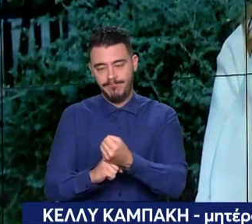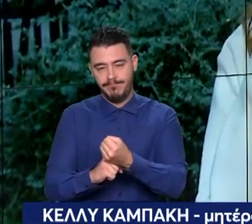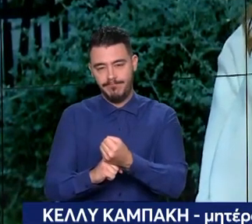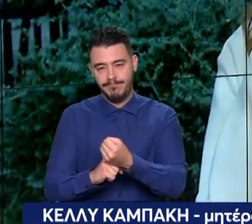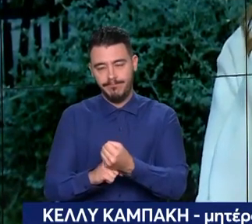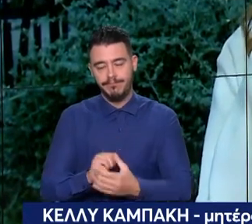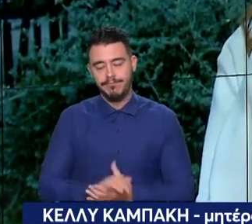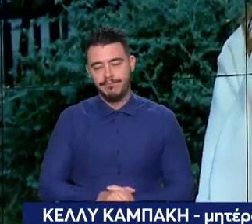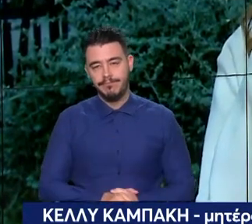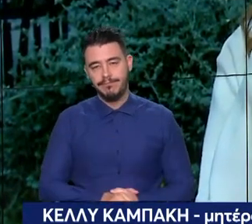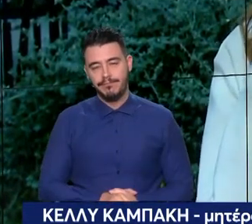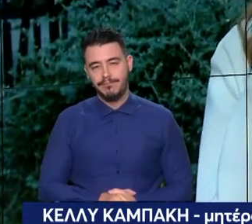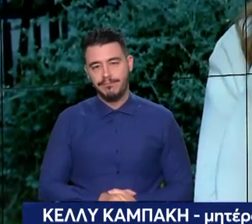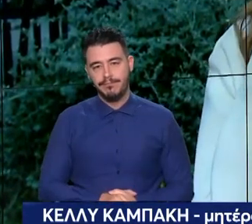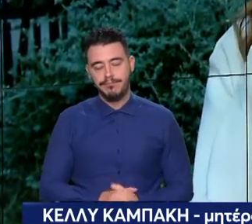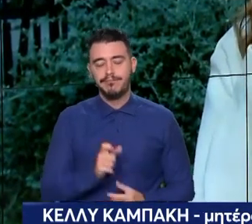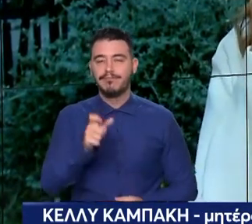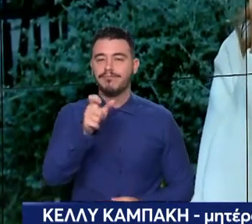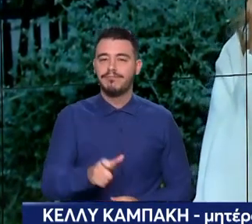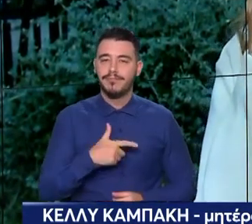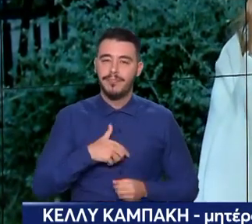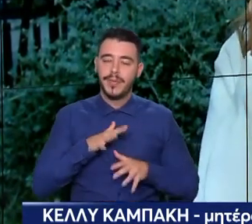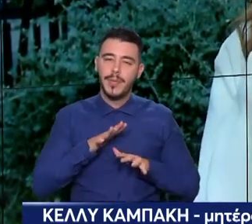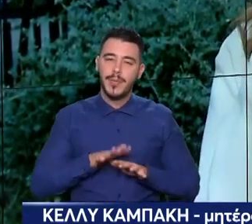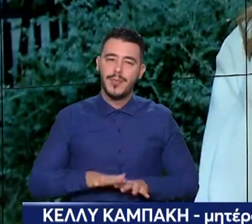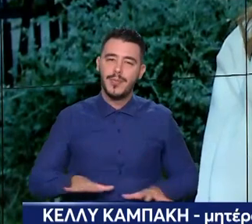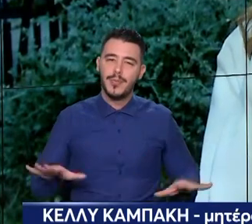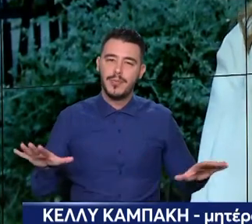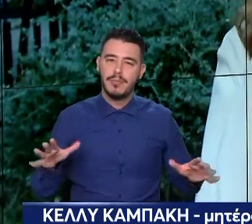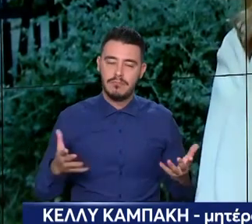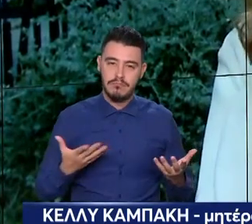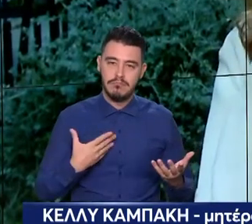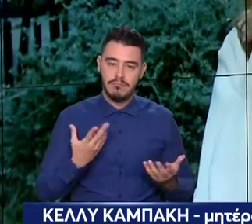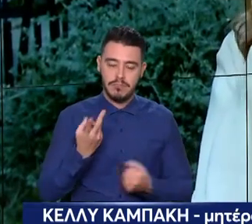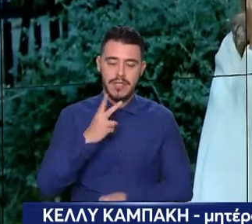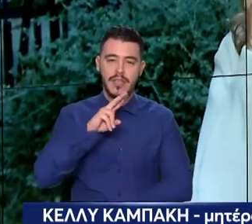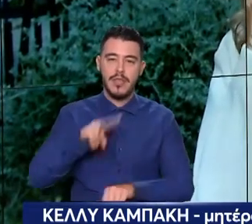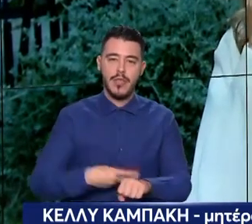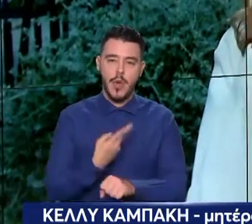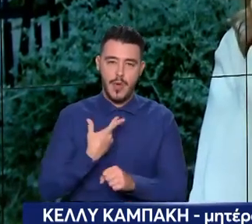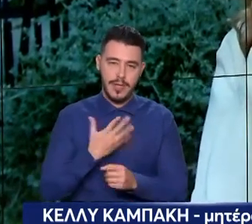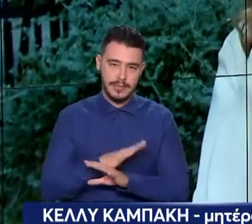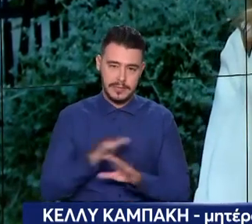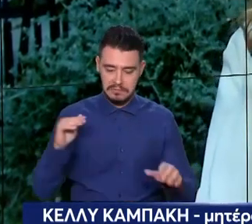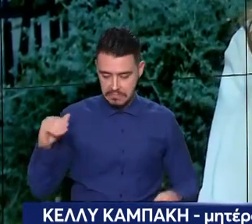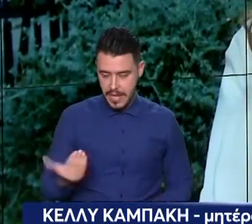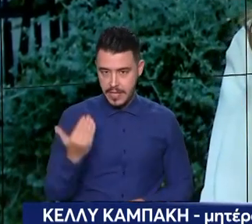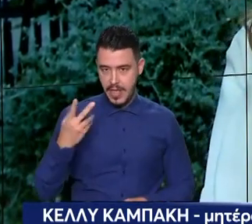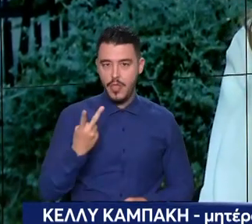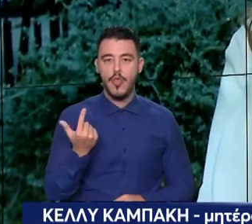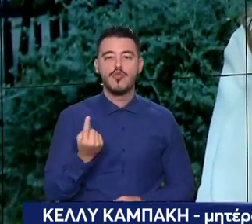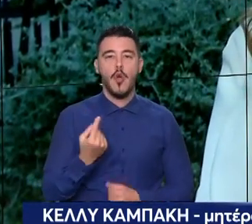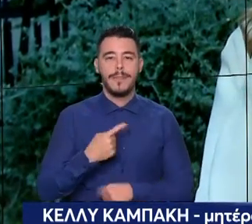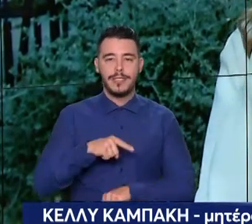Καμπάκη, σας ανακούφισε, δηλαδή πώς αισθάνεστε τώρα, έχουν περάσει 2 ώρες, ξέρω, που έχει 2-2,5 ώρες που έχει